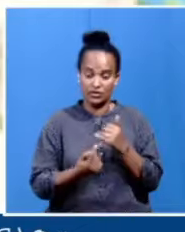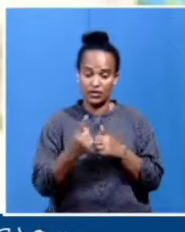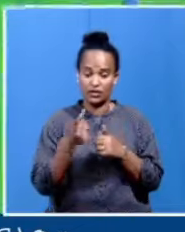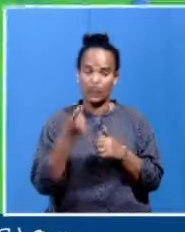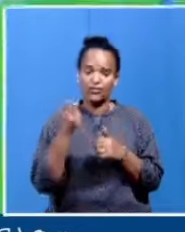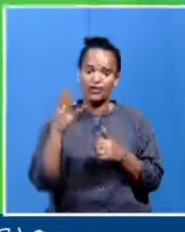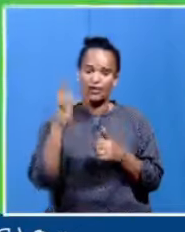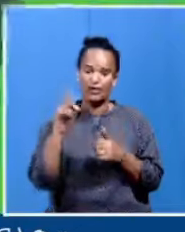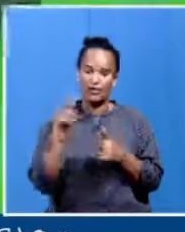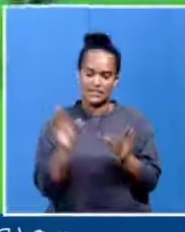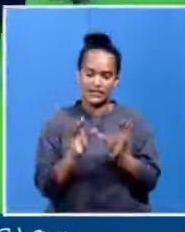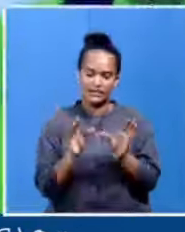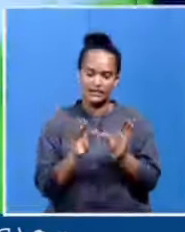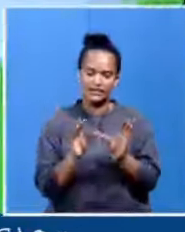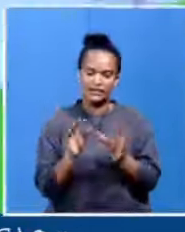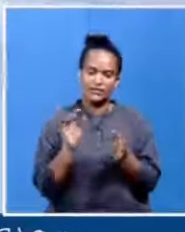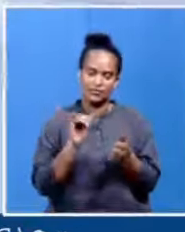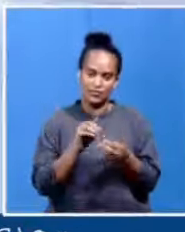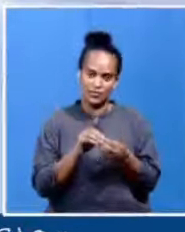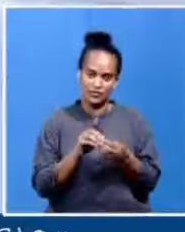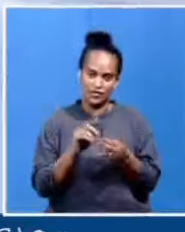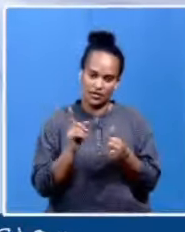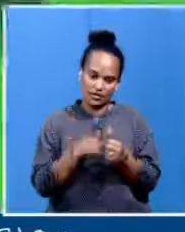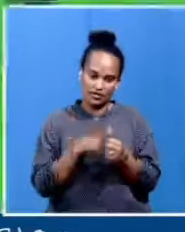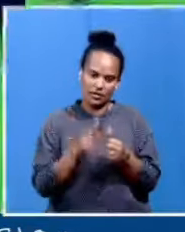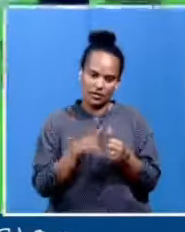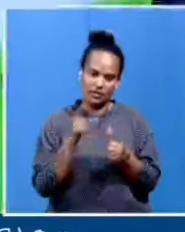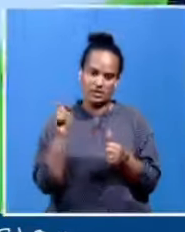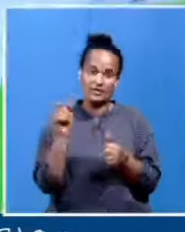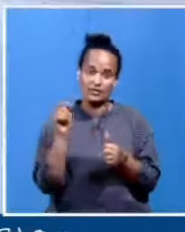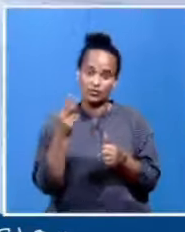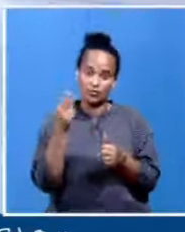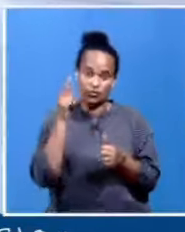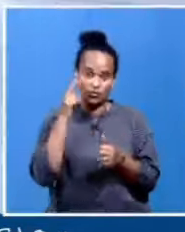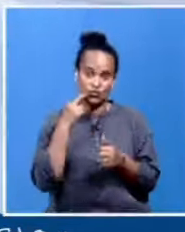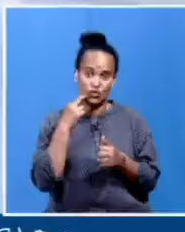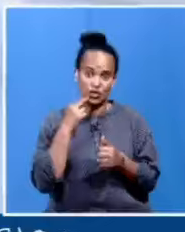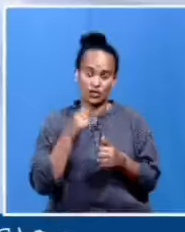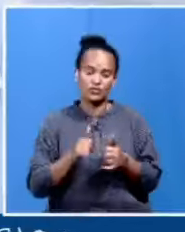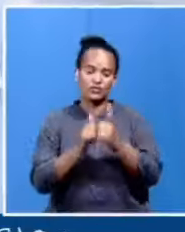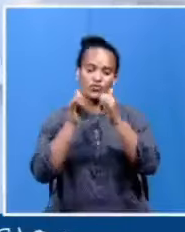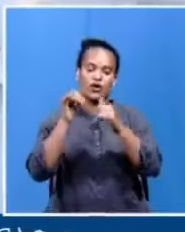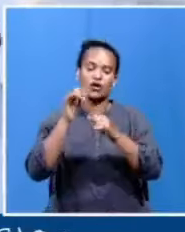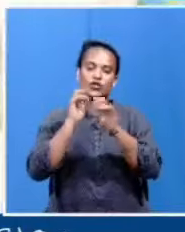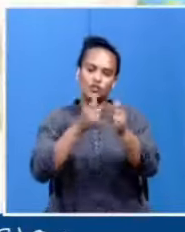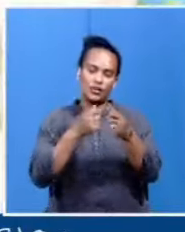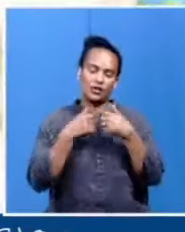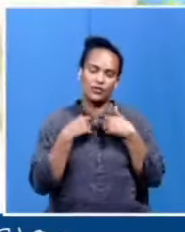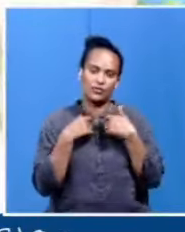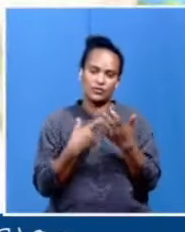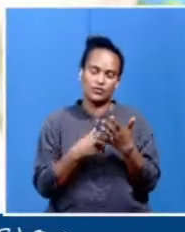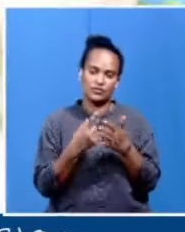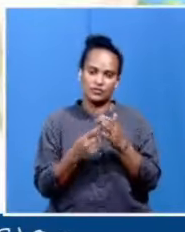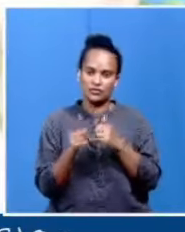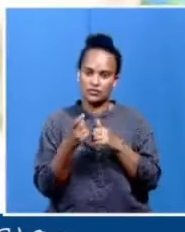ناي ميدالين سيرتيفيكيتن كم دمع قدامي قدامي قوين نزعوات بخلتي صوتا ناي صوع شلمات اللوم زي ترح